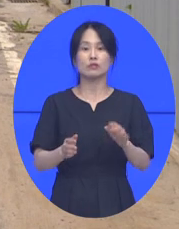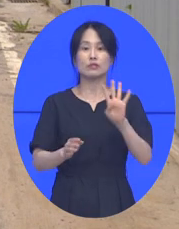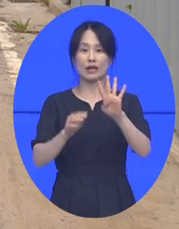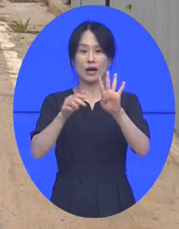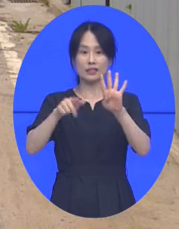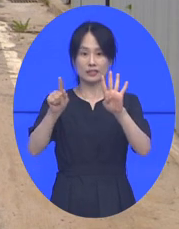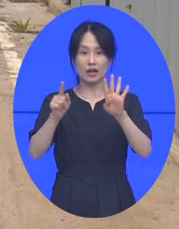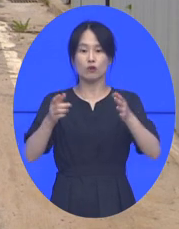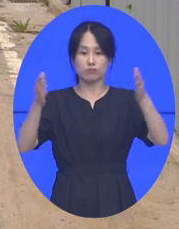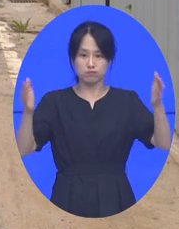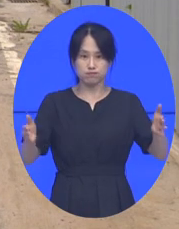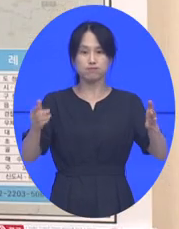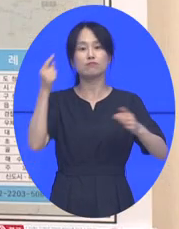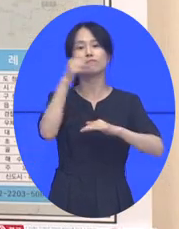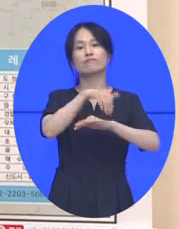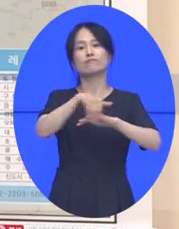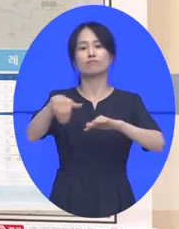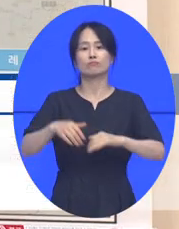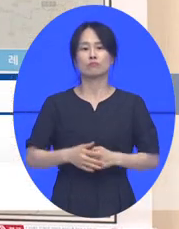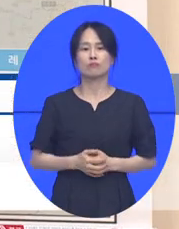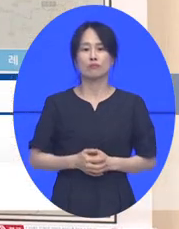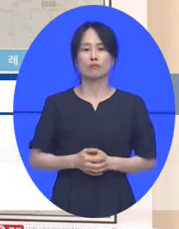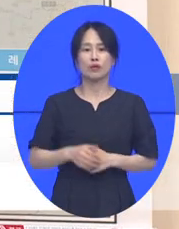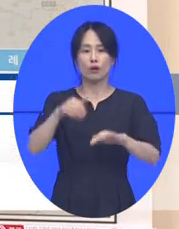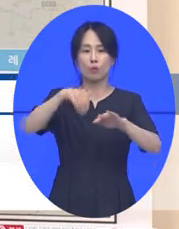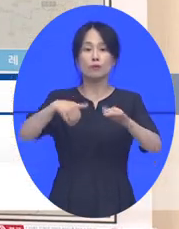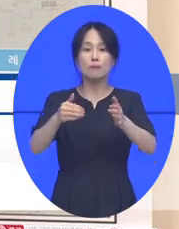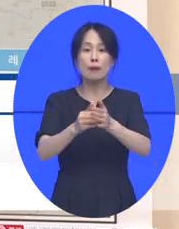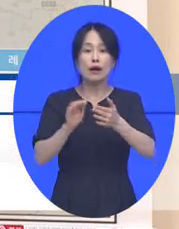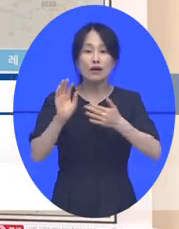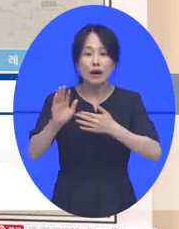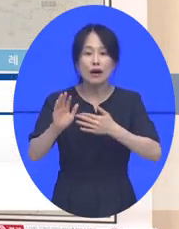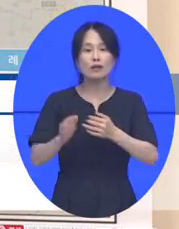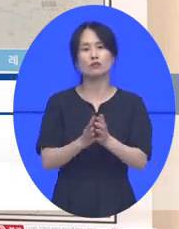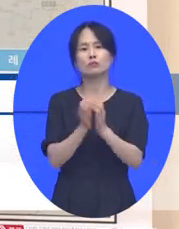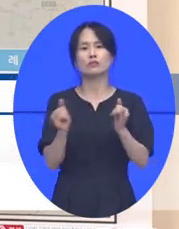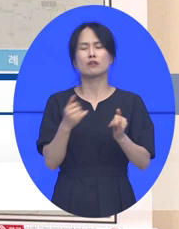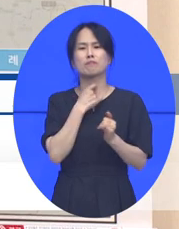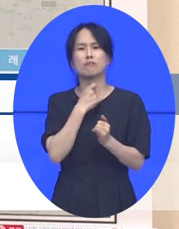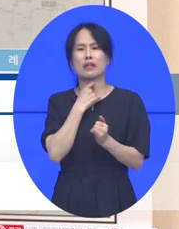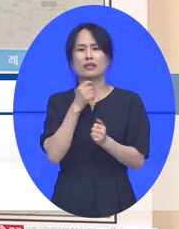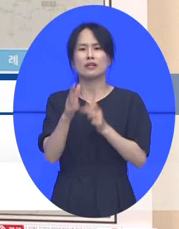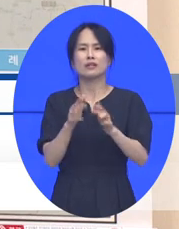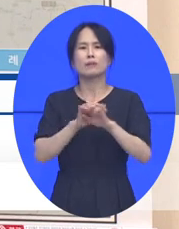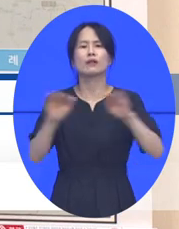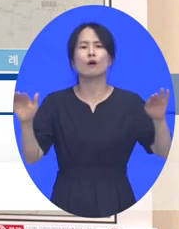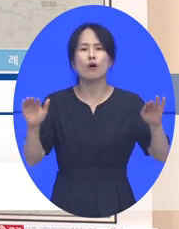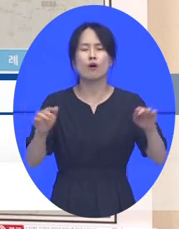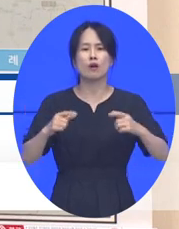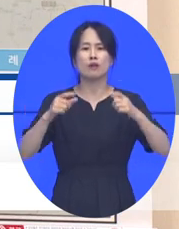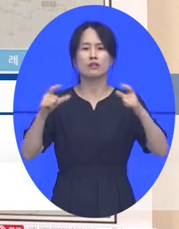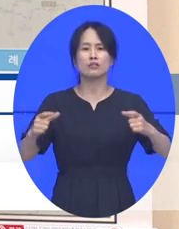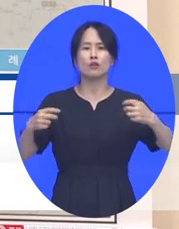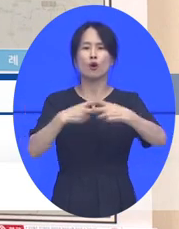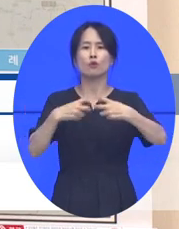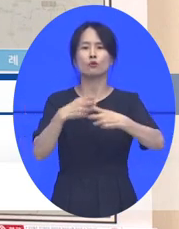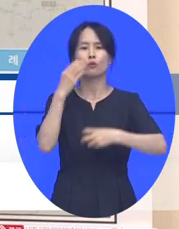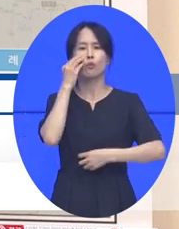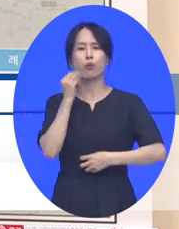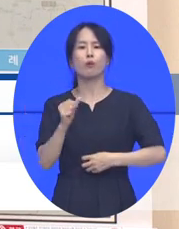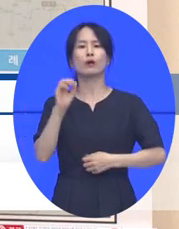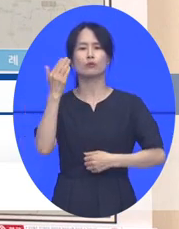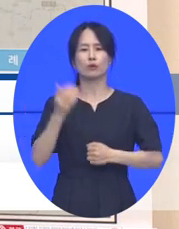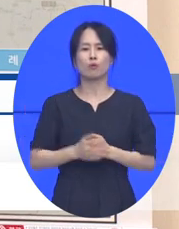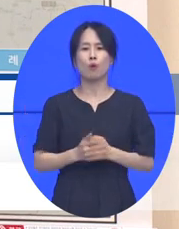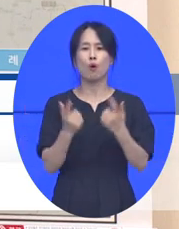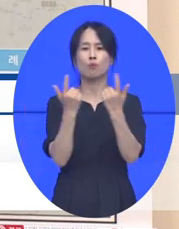4차로로 확장하는 겁니다 공사가 완료되면 주민 수건 사업의 해소로 지역교통 여권 해소와